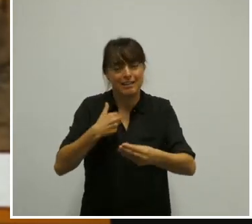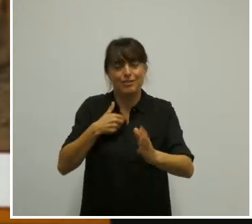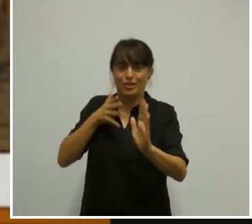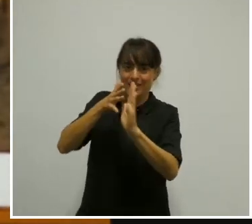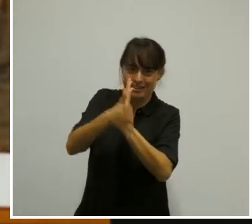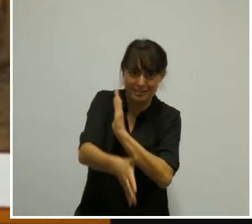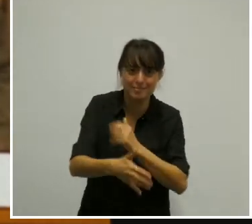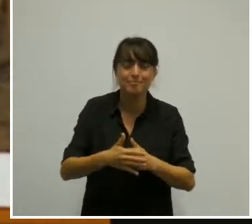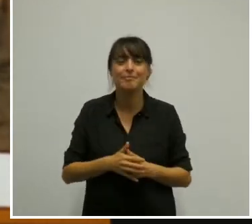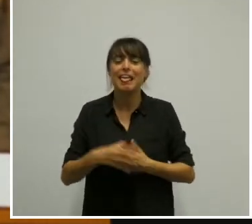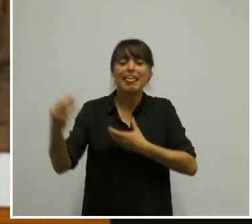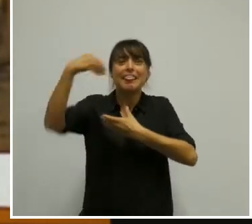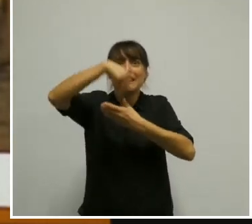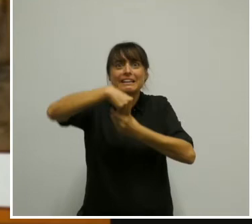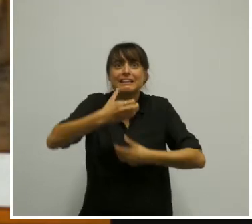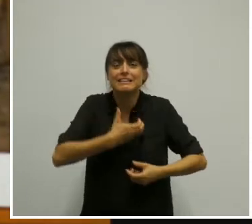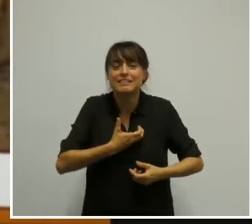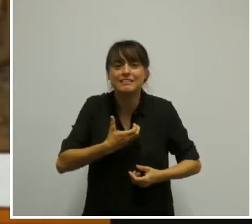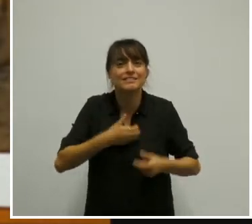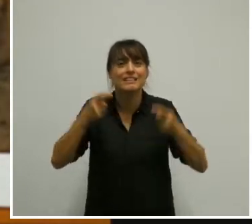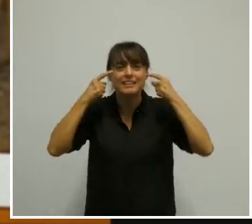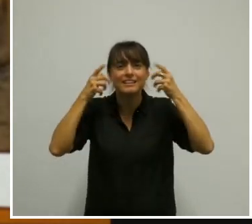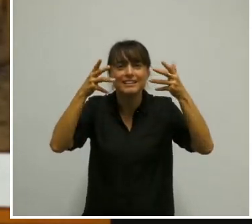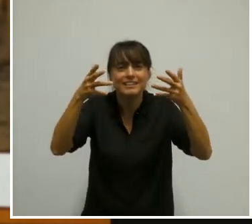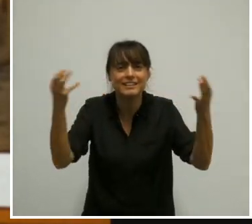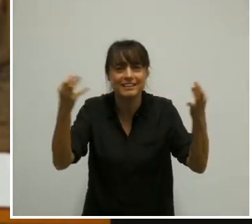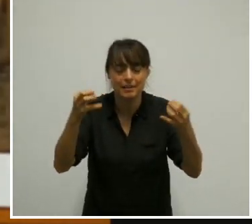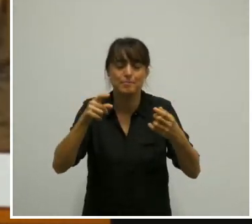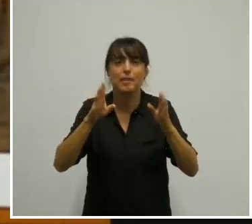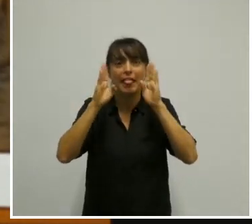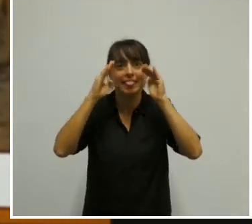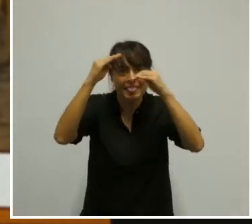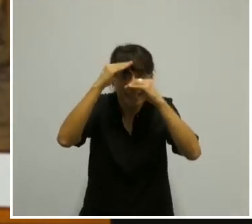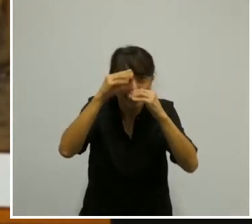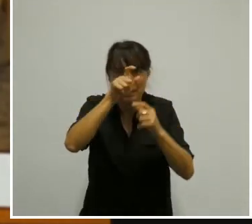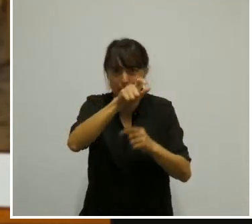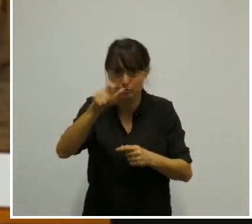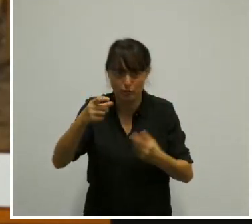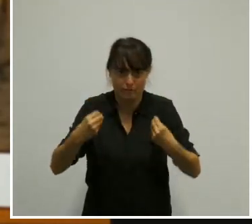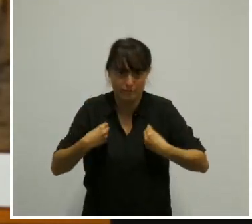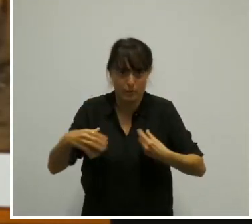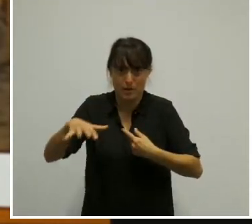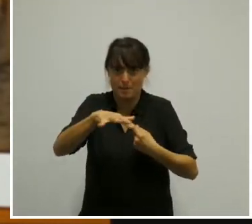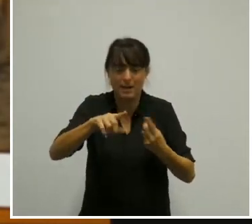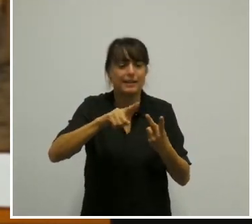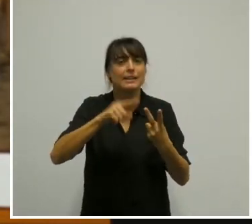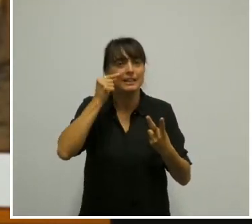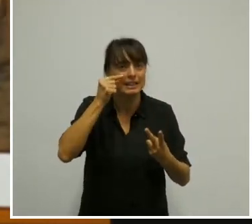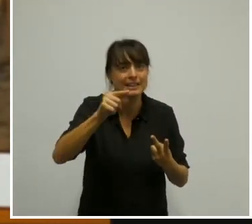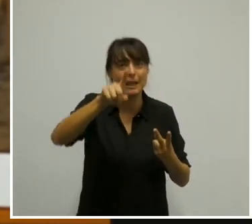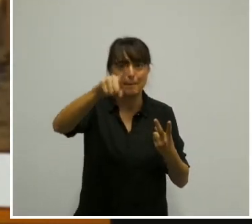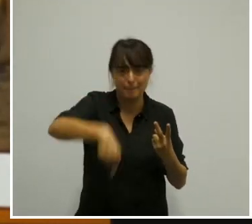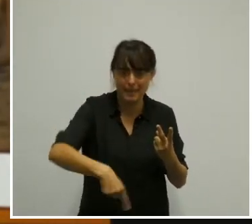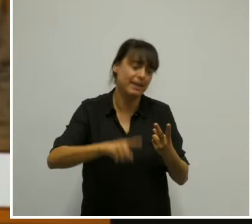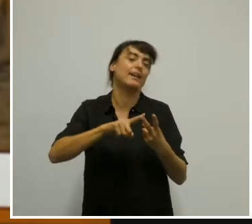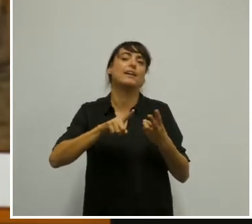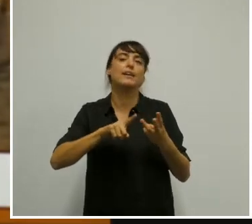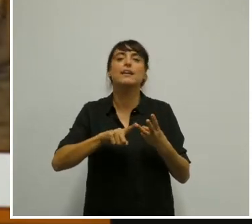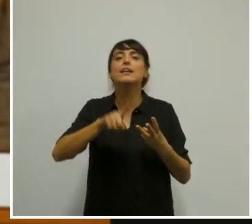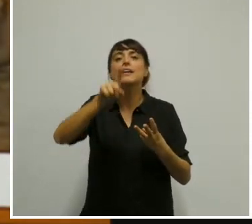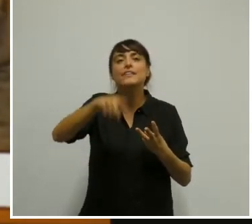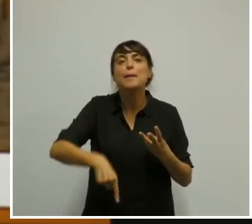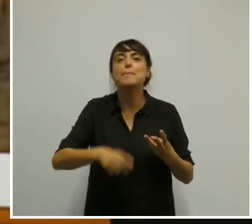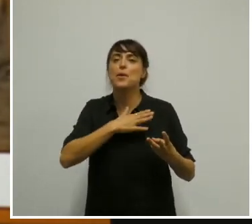atendre les consultes i necessitats de les persones del barri, i de manera telemàtica. Però el més important, millorar el